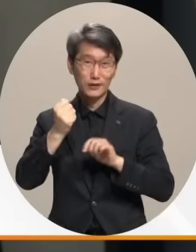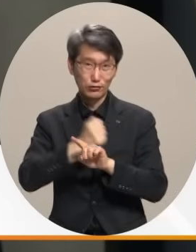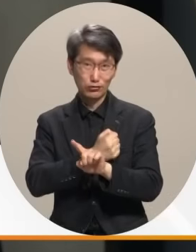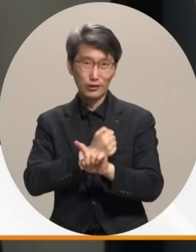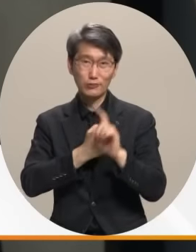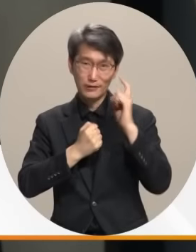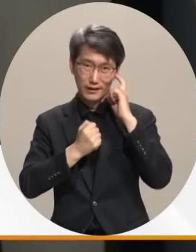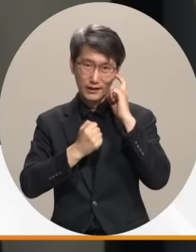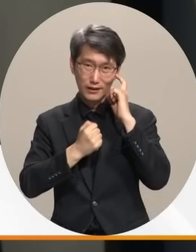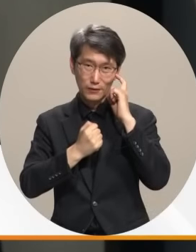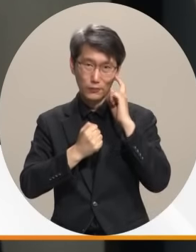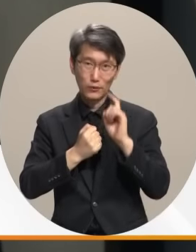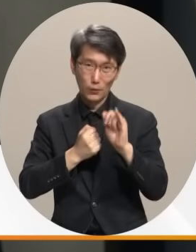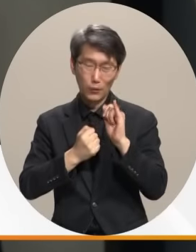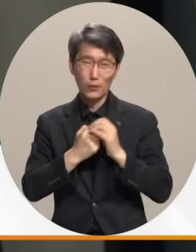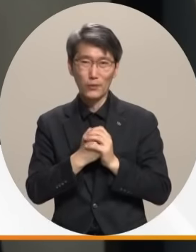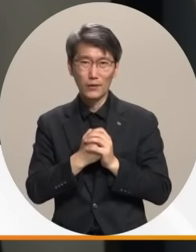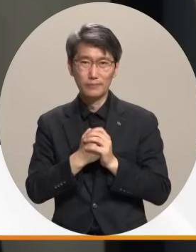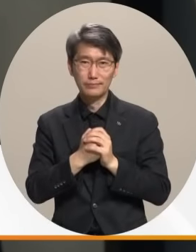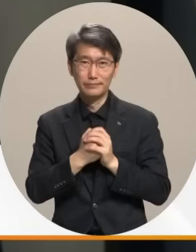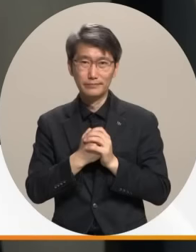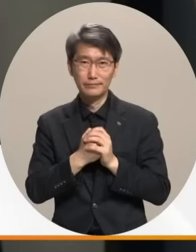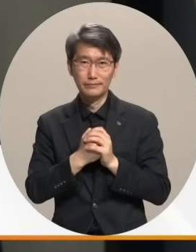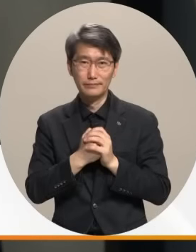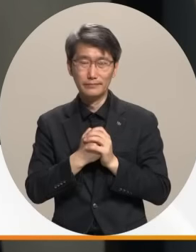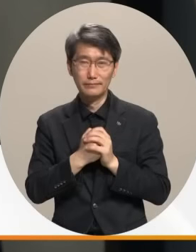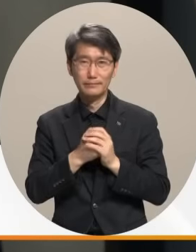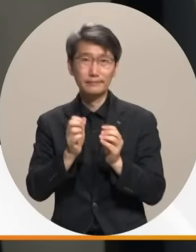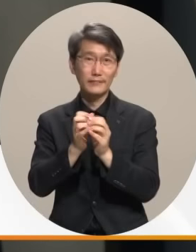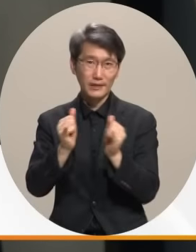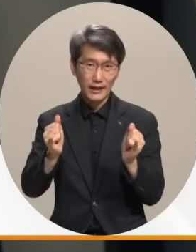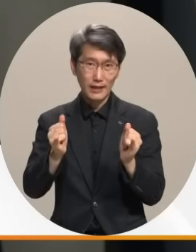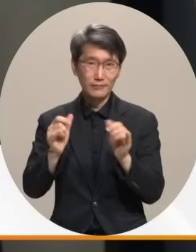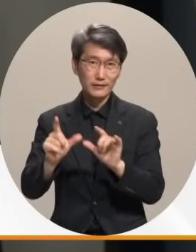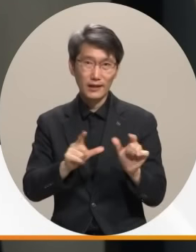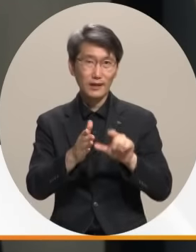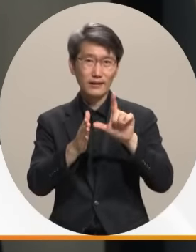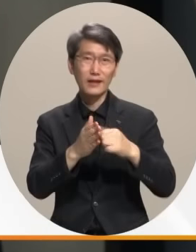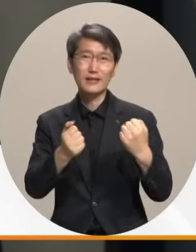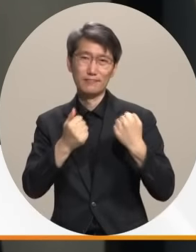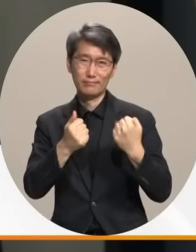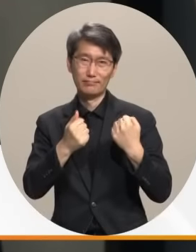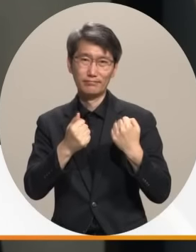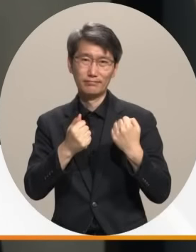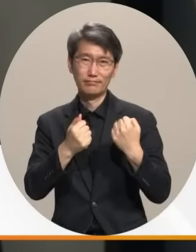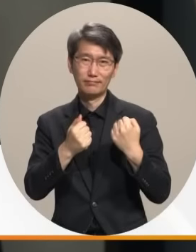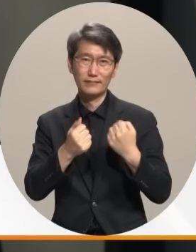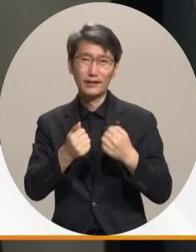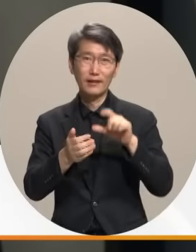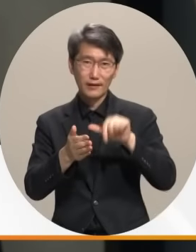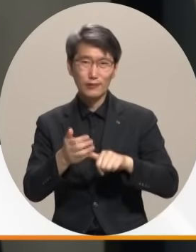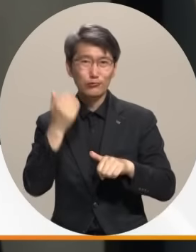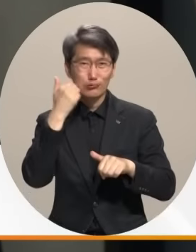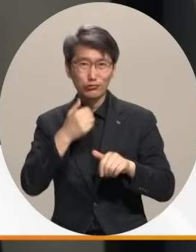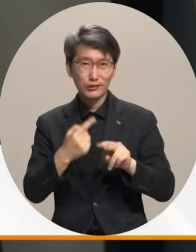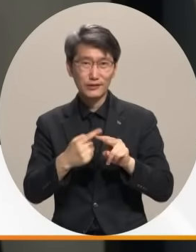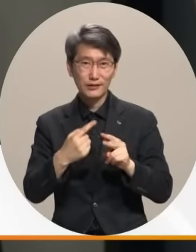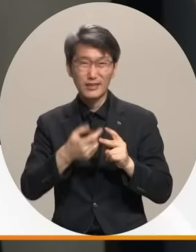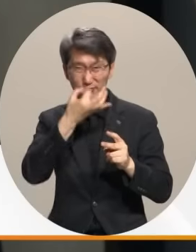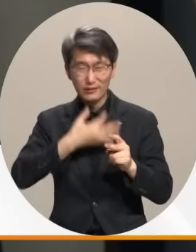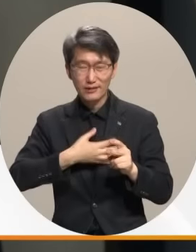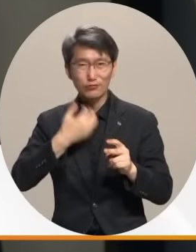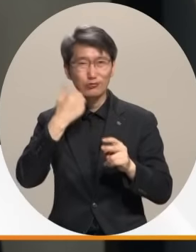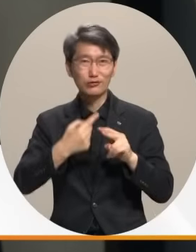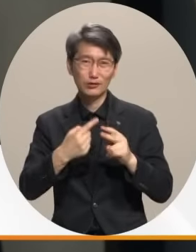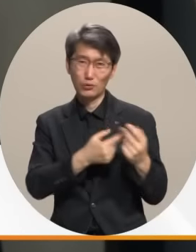이유라고 생각 하고 마치 사람이 살아가는데 힘이 들 때는 누구나 있잖아요